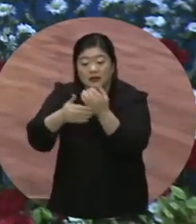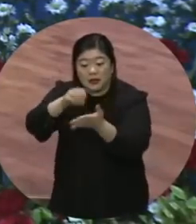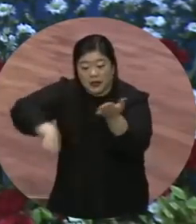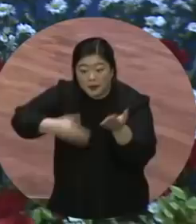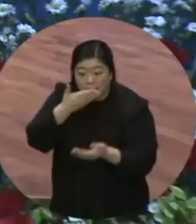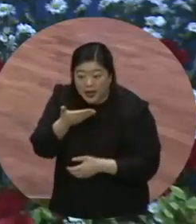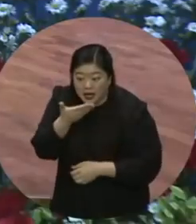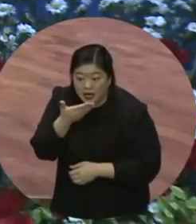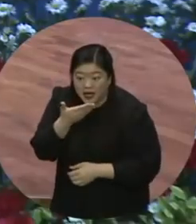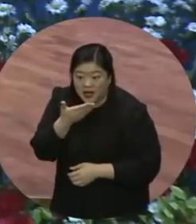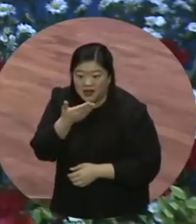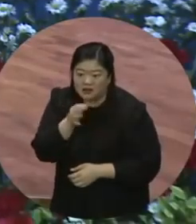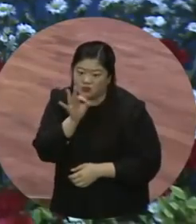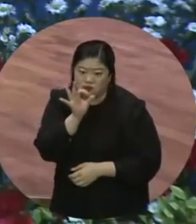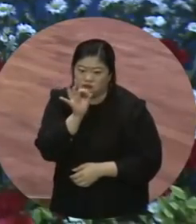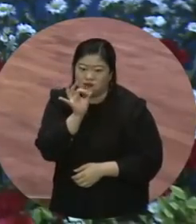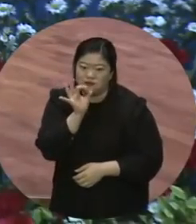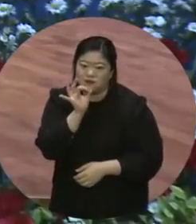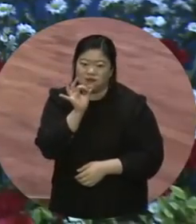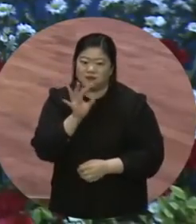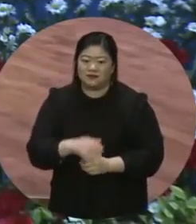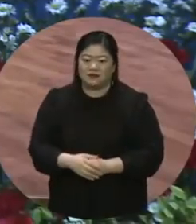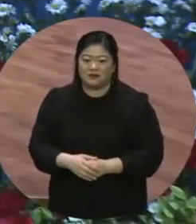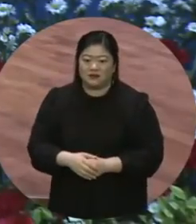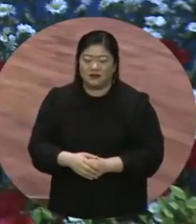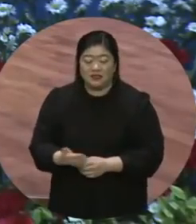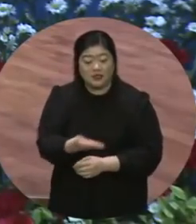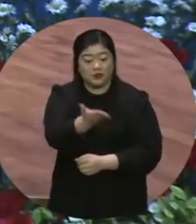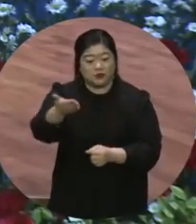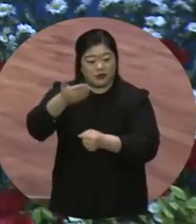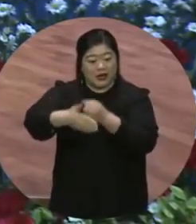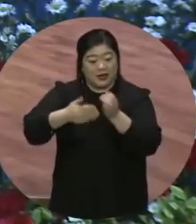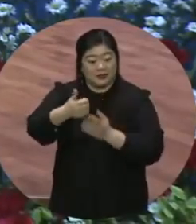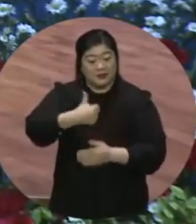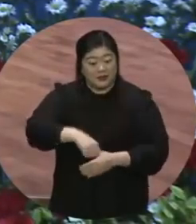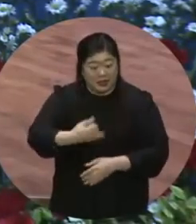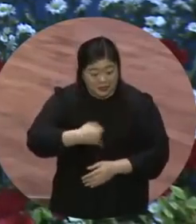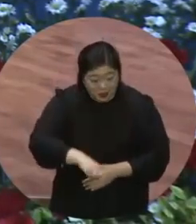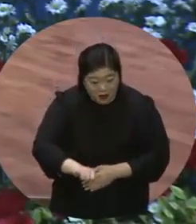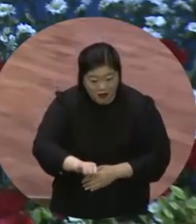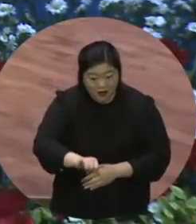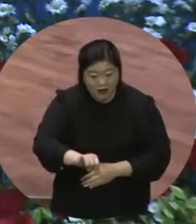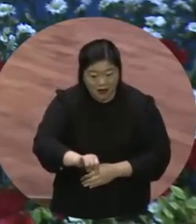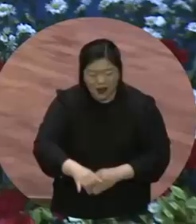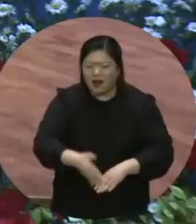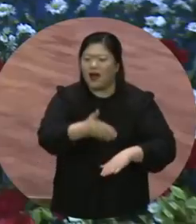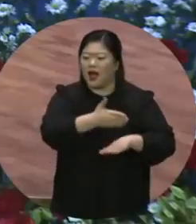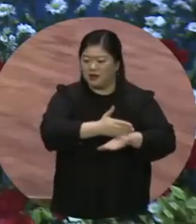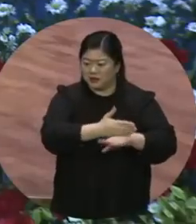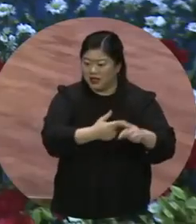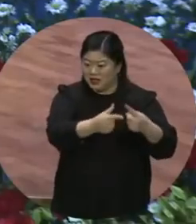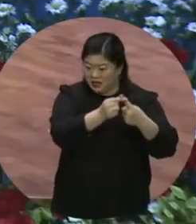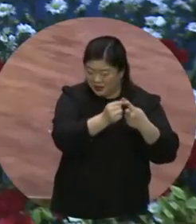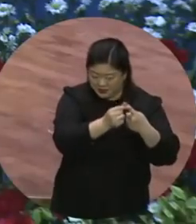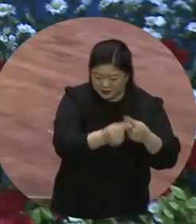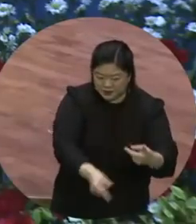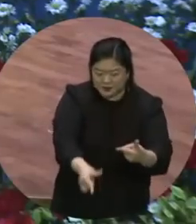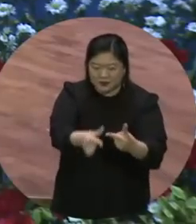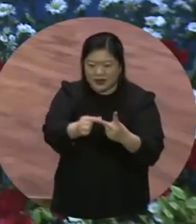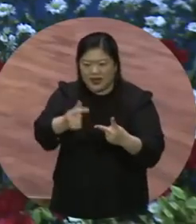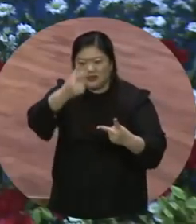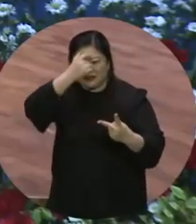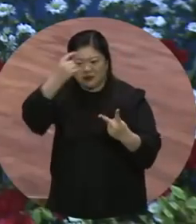지금 우리가 하나님의 자녀 돼가지고 이 자리에 앉아서 하나님의 성호를